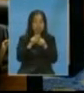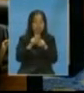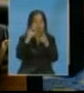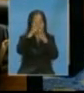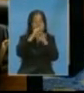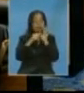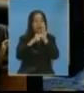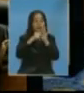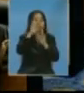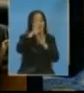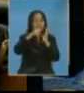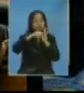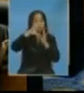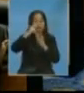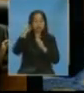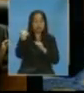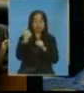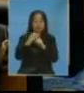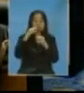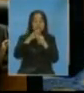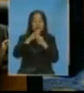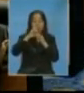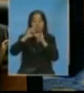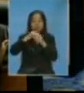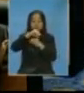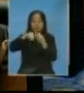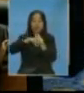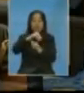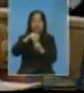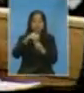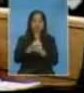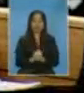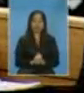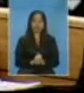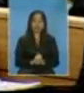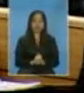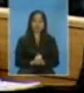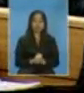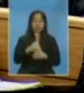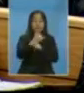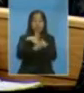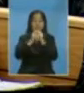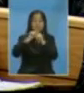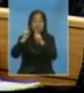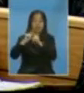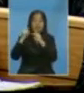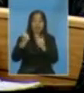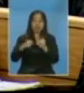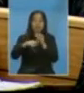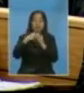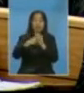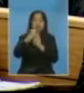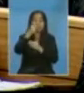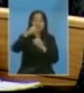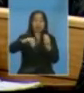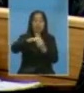มพูดใช้คำว่าเฮลิคอปเตอร์มันนี่ประเทศเหล่านี้สุดท้ายผลที่เกิดขึ้นครับเศรษ